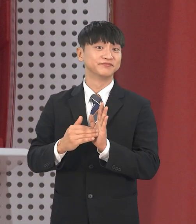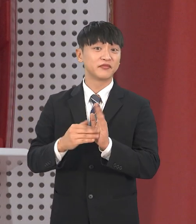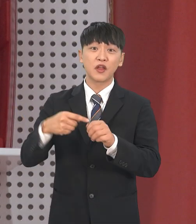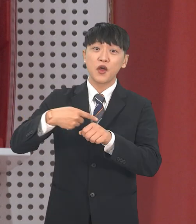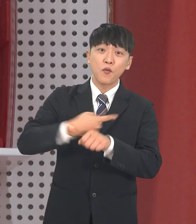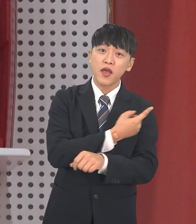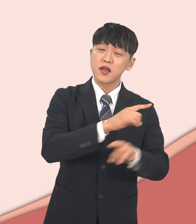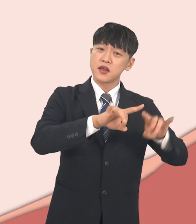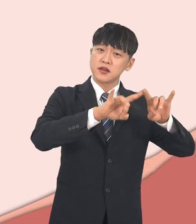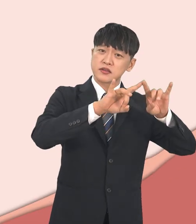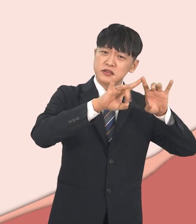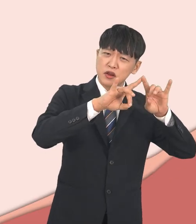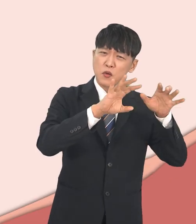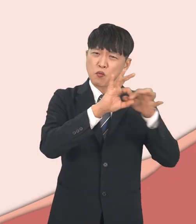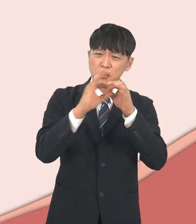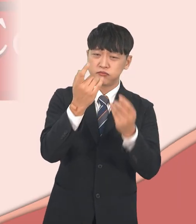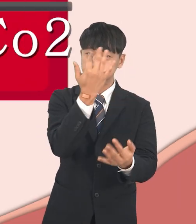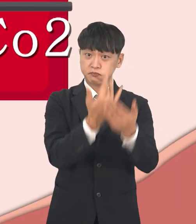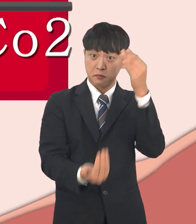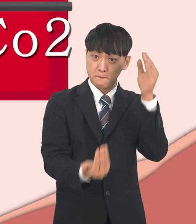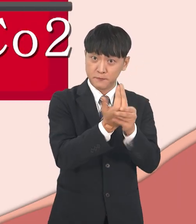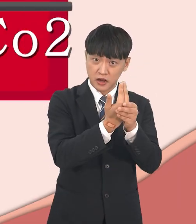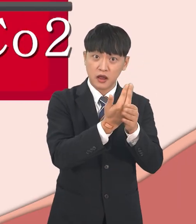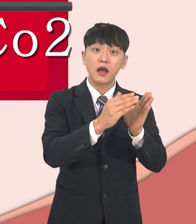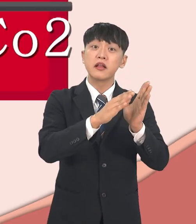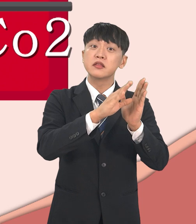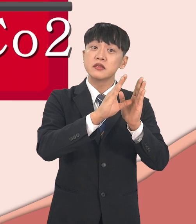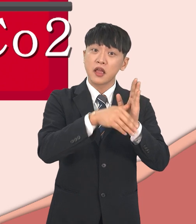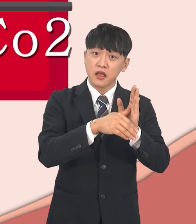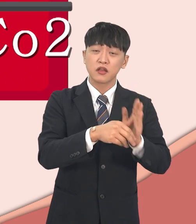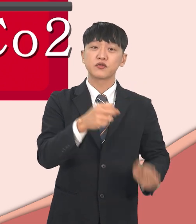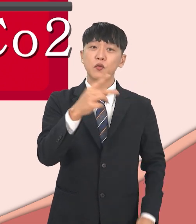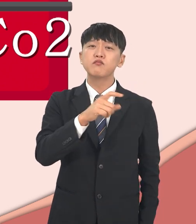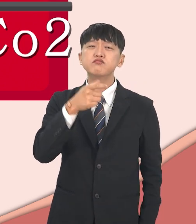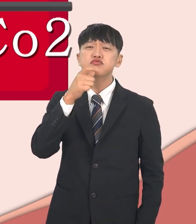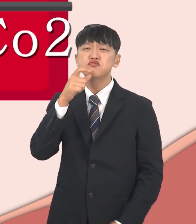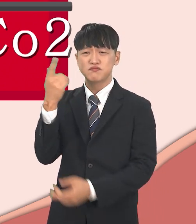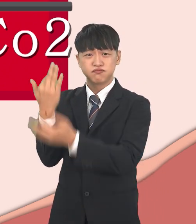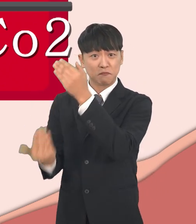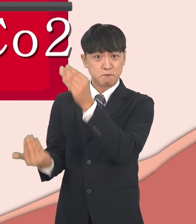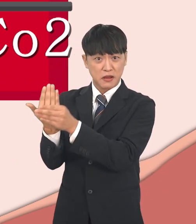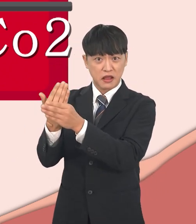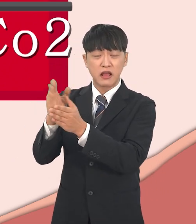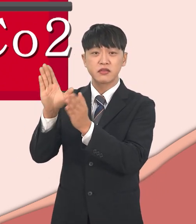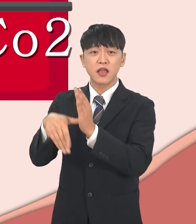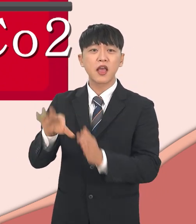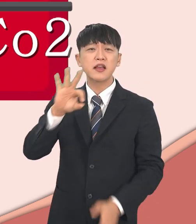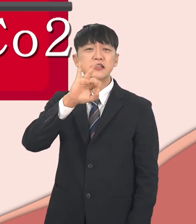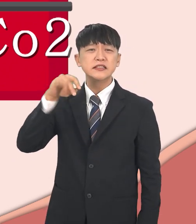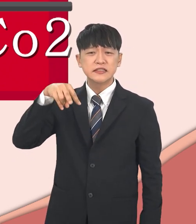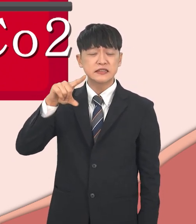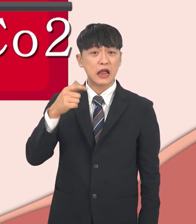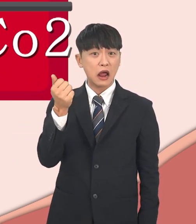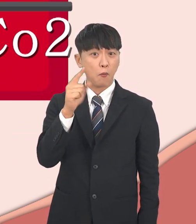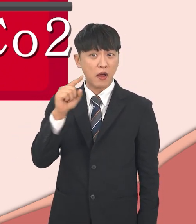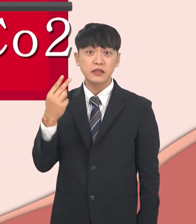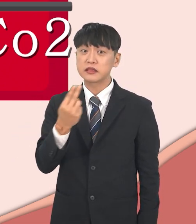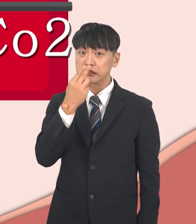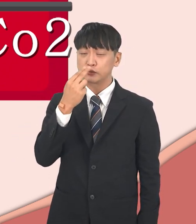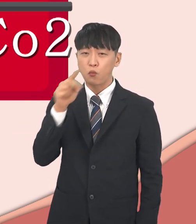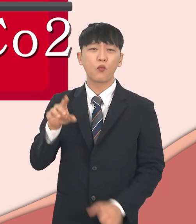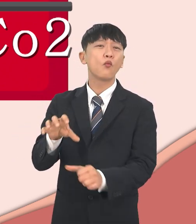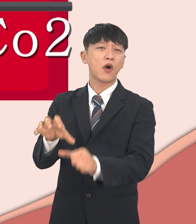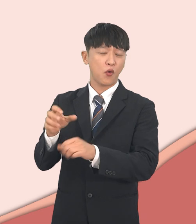이 외에도 전기나 배선과 관련된 화재와 인화성 액체로 인한 화재에는 이산화탄소 소화기를